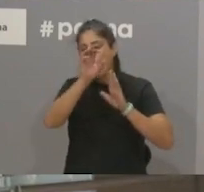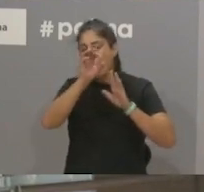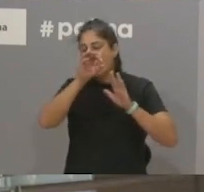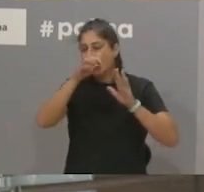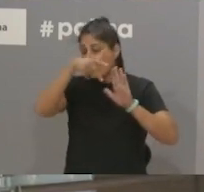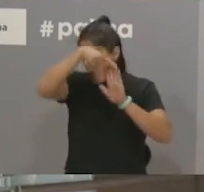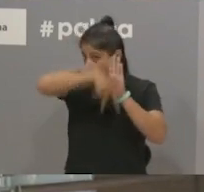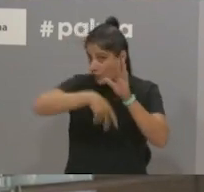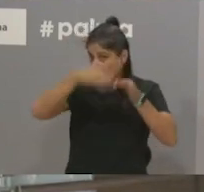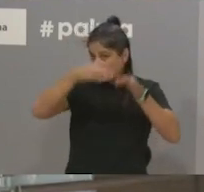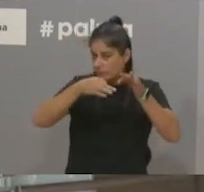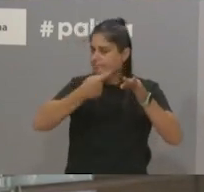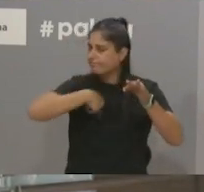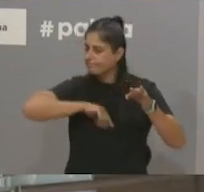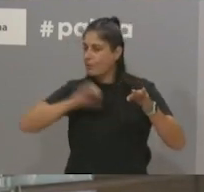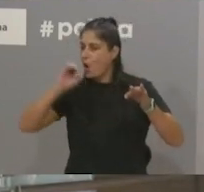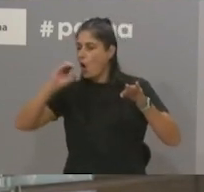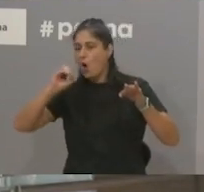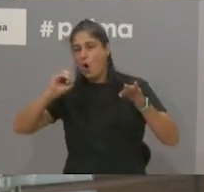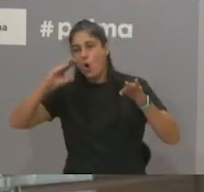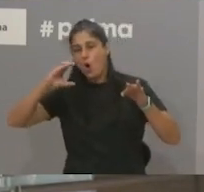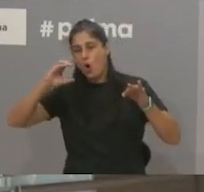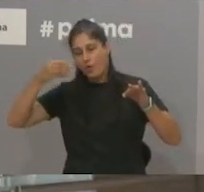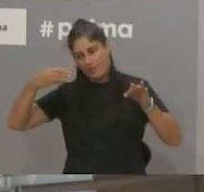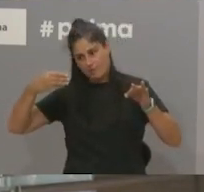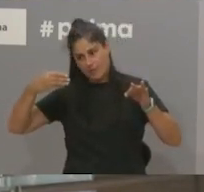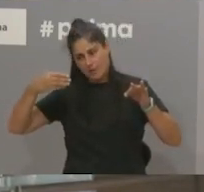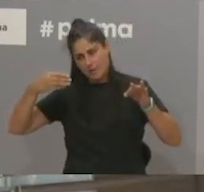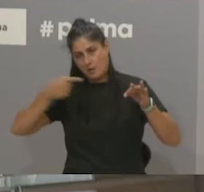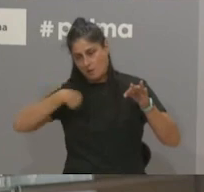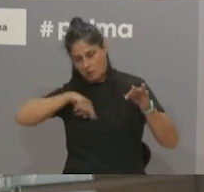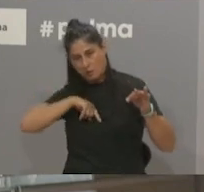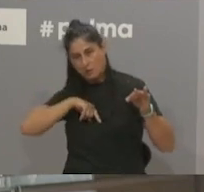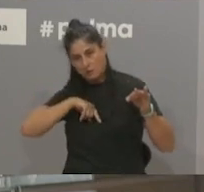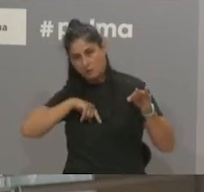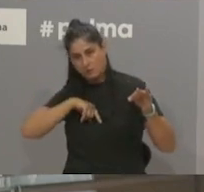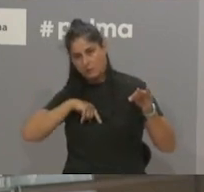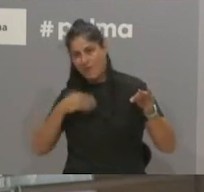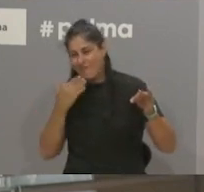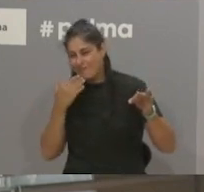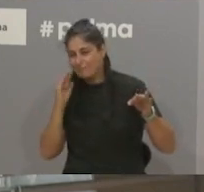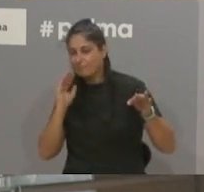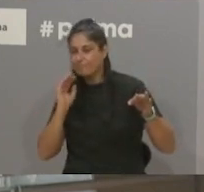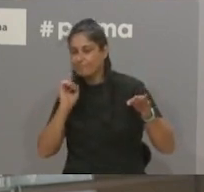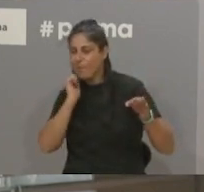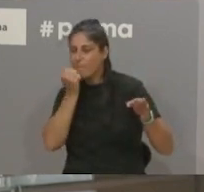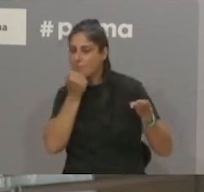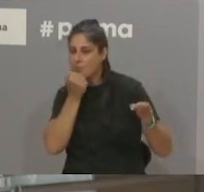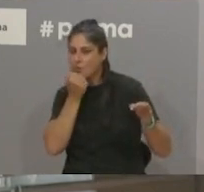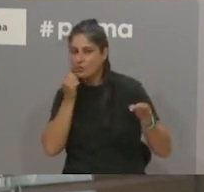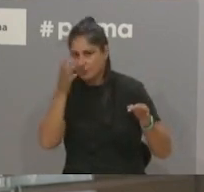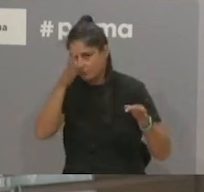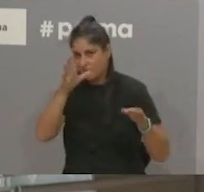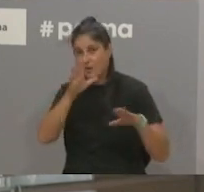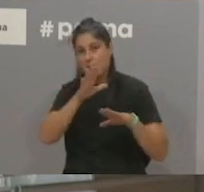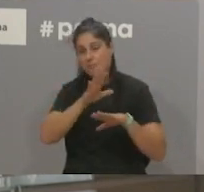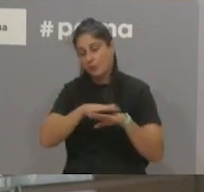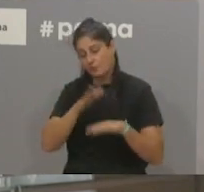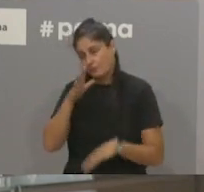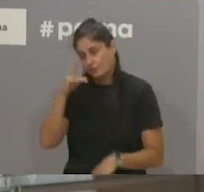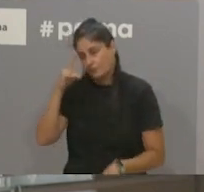l'Obra Cultural acudirà a la jurisdicció contenciosa administrativa per restaurar la legalitat conculcada. Per això,